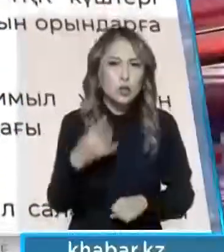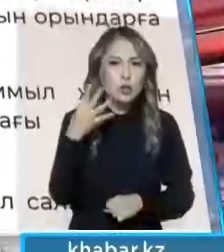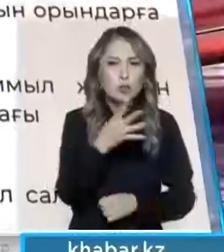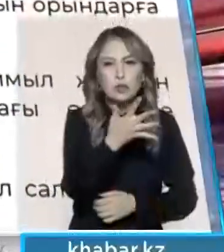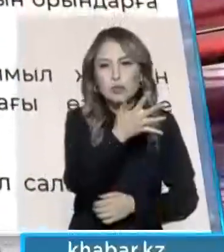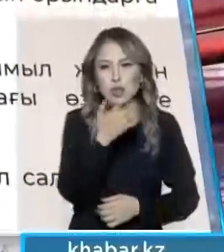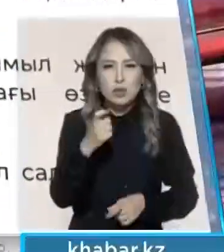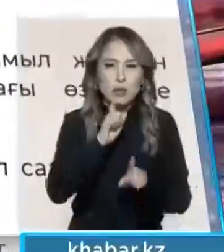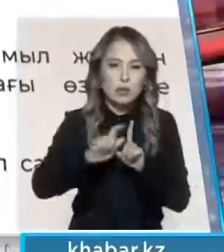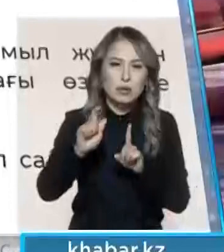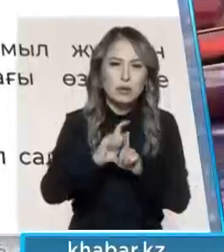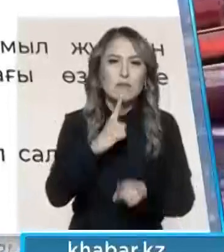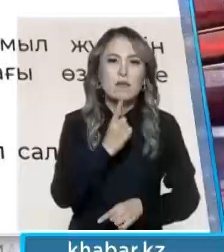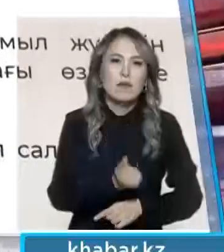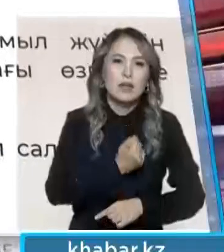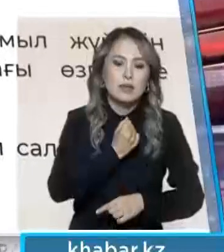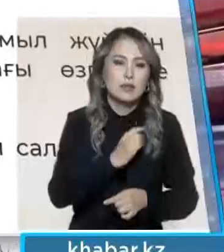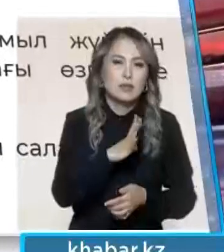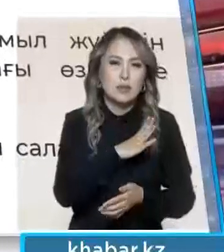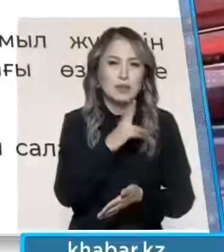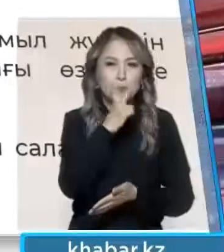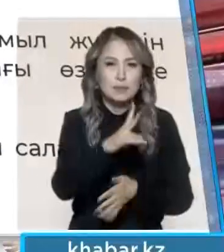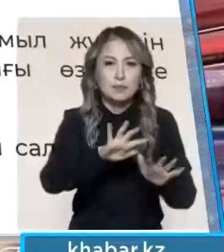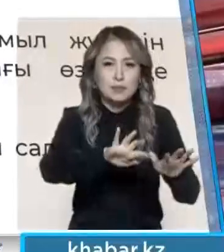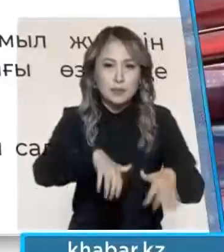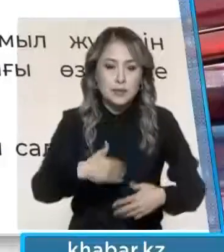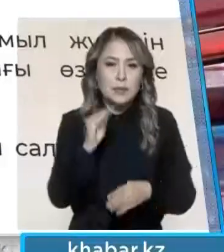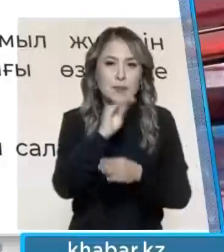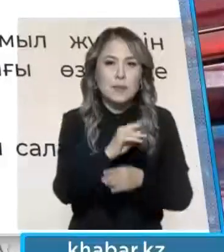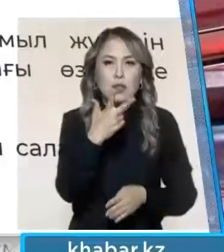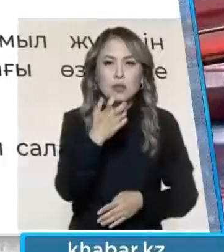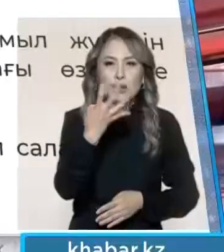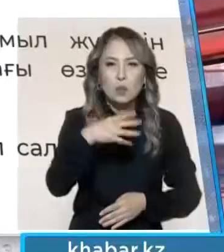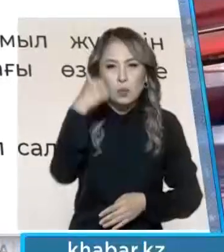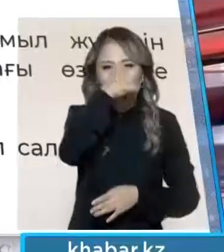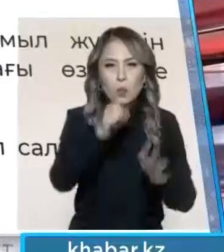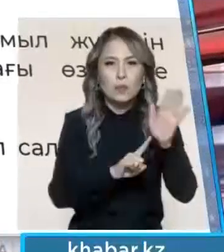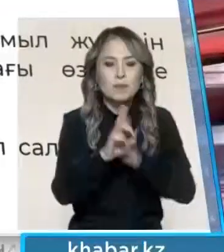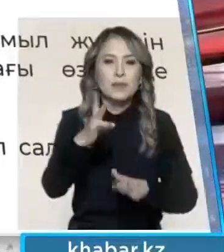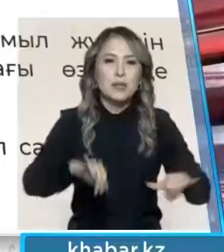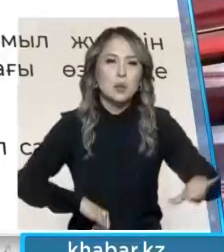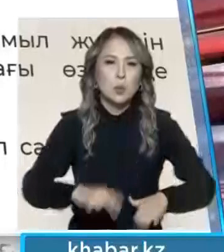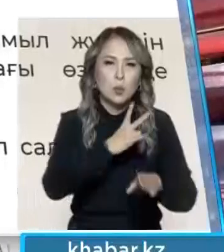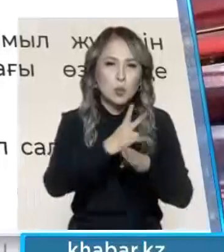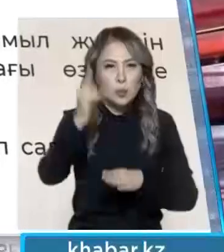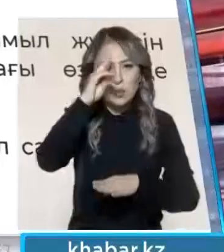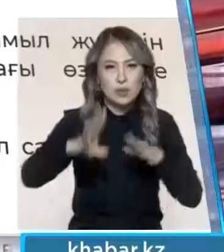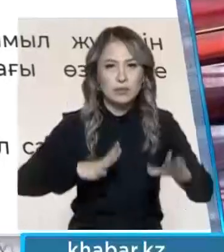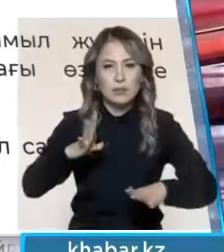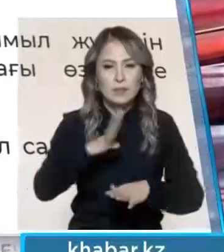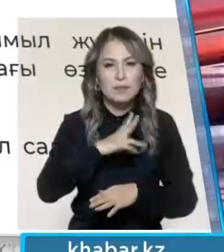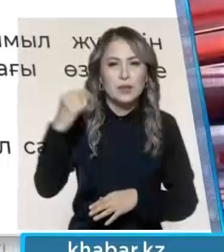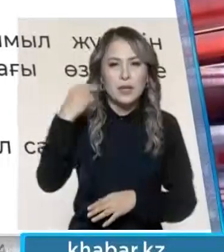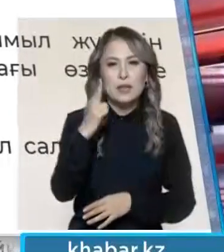құрылғы, 4500-ден астам оқ дәрі тәркіленген және жыл басынан бері 340-тан астам терроризмге қарсы оқу-жаттығу